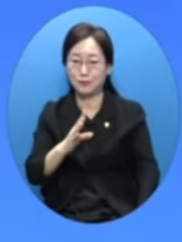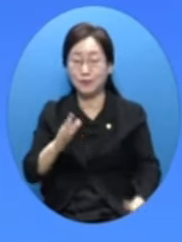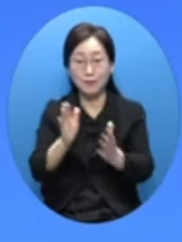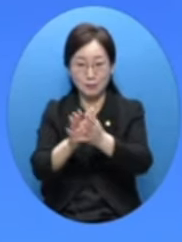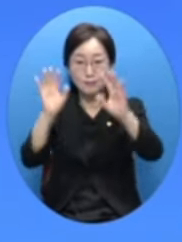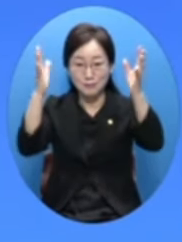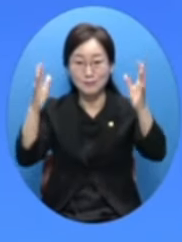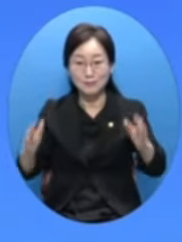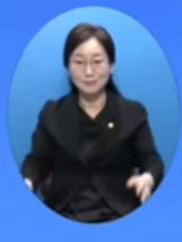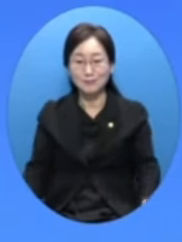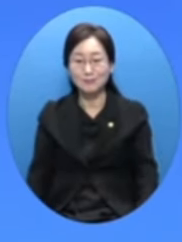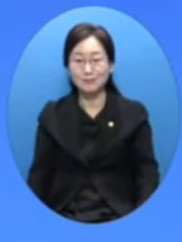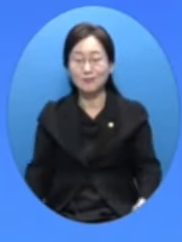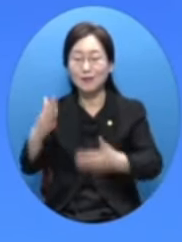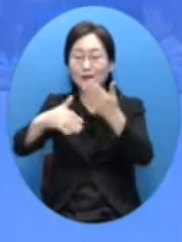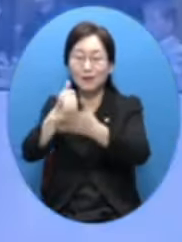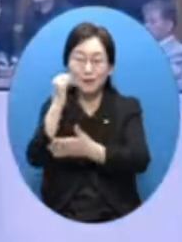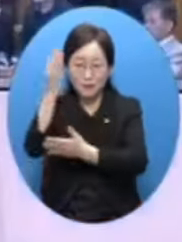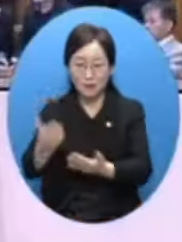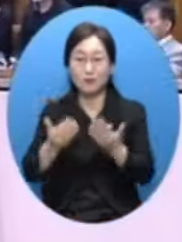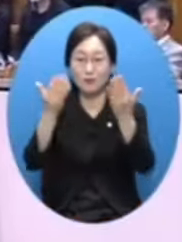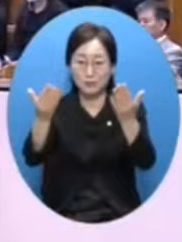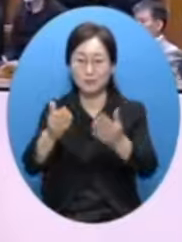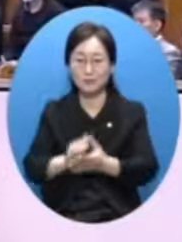할렐루야. 하나님께 영광을 돌립니다.